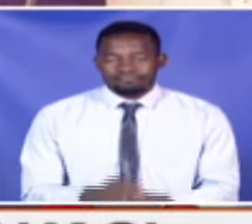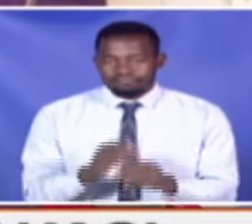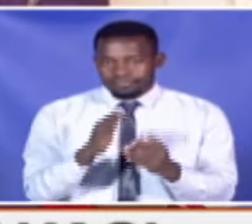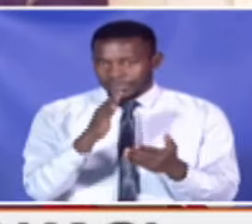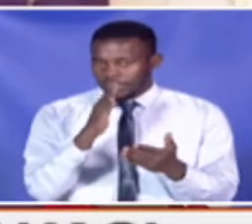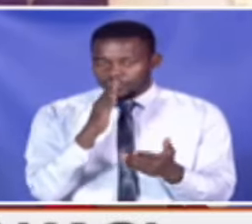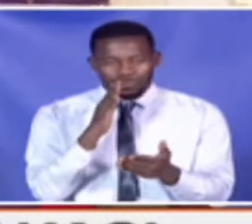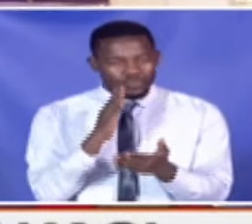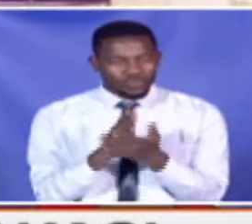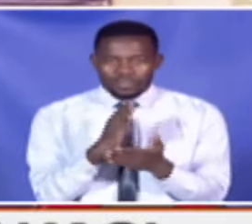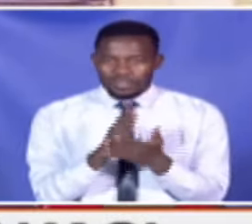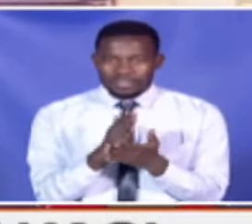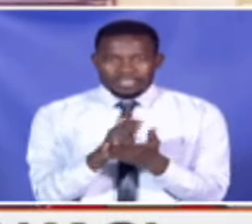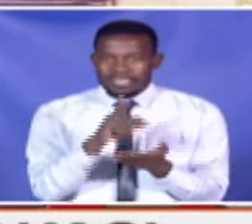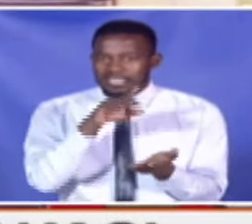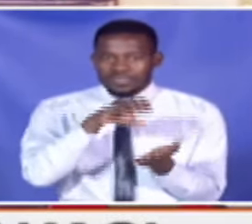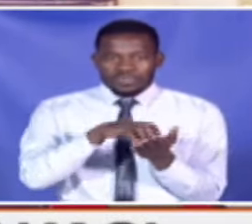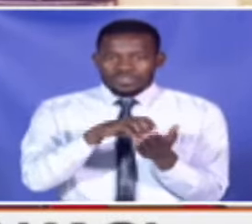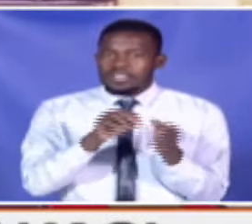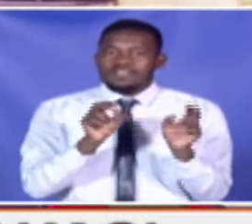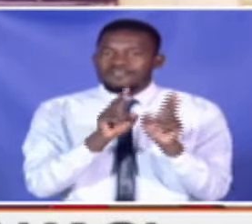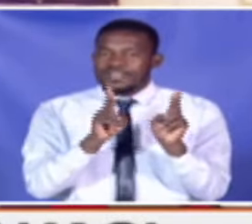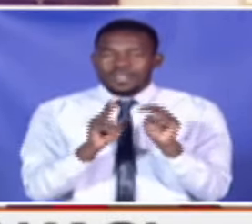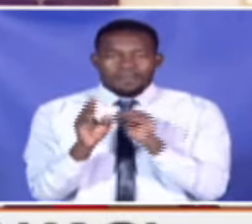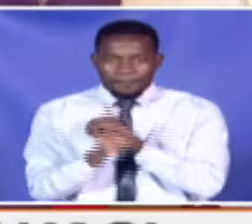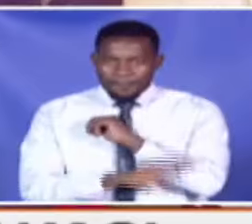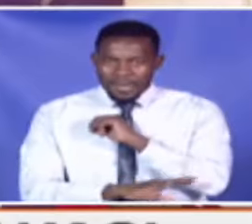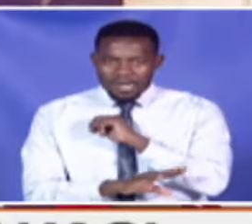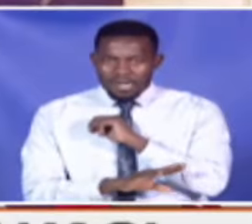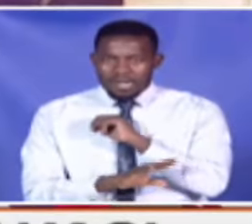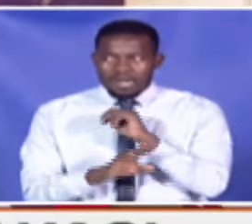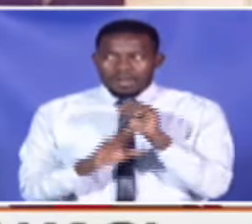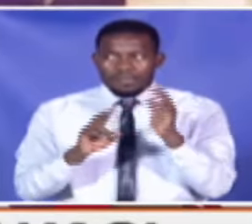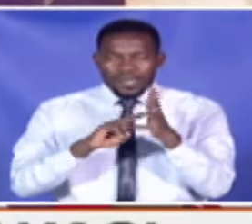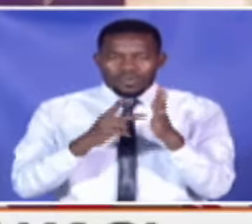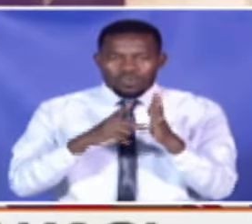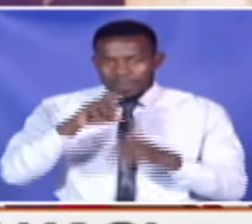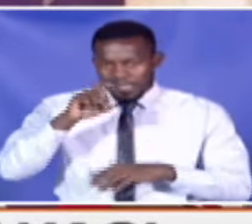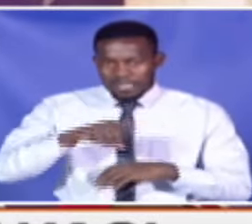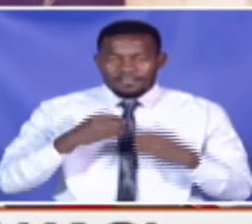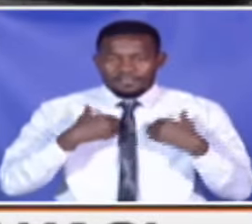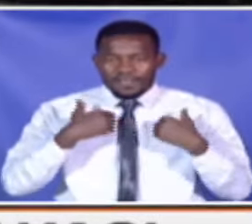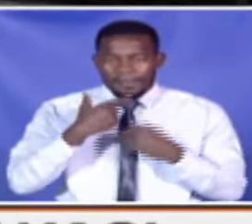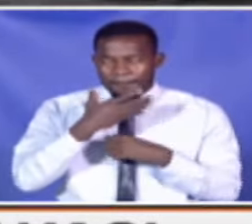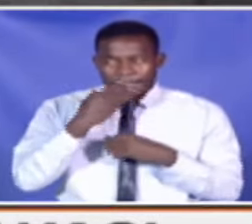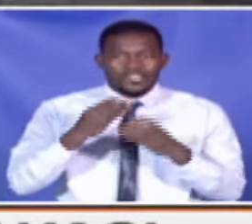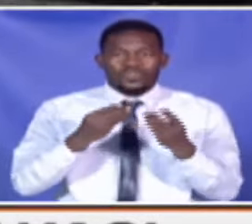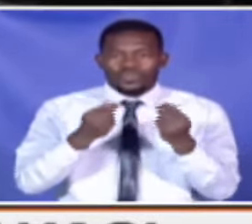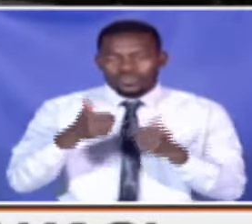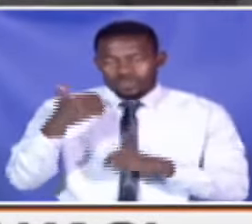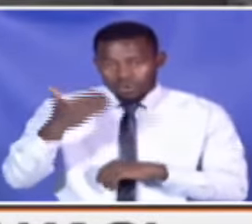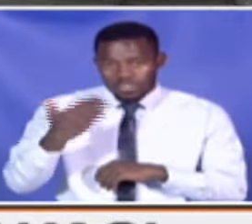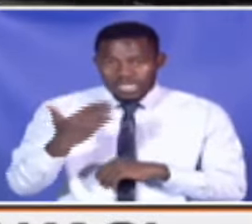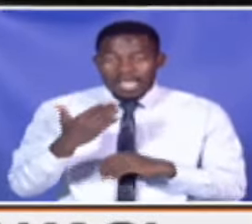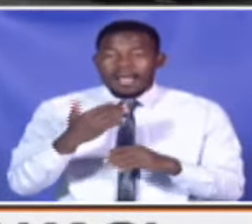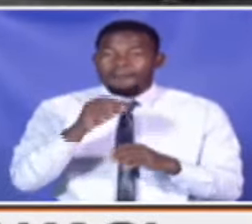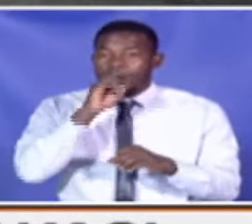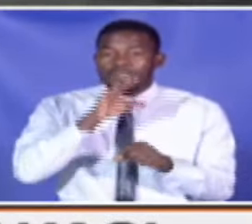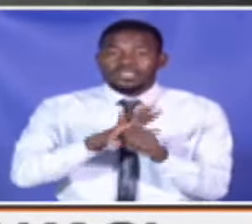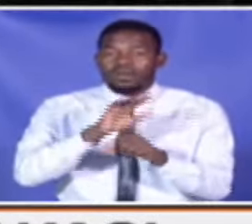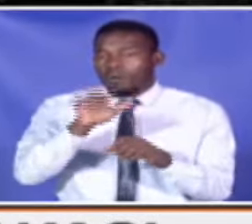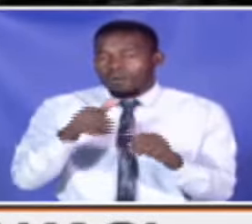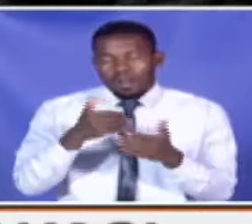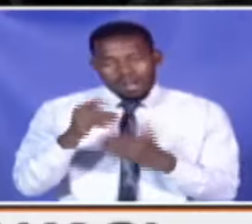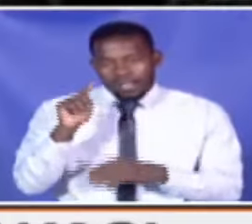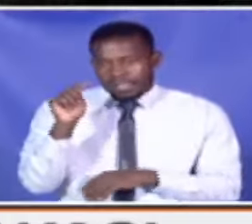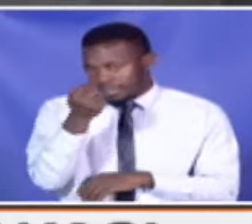of handling the injuries and the burns, we're going to do a long-term intervention for livelihoods. And I want to assure Kenyans that